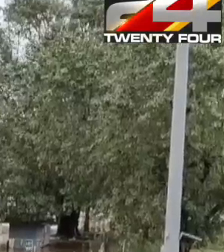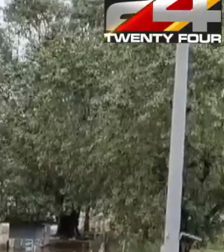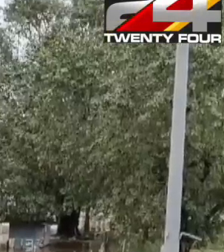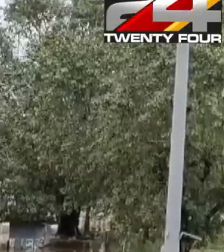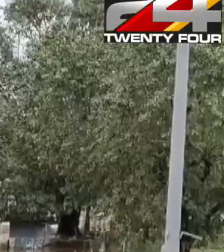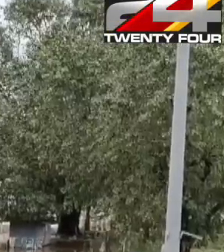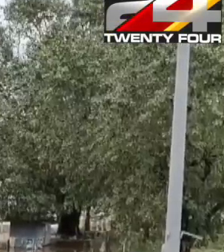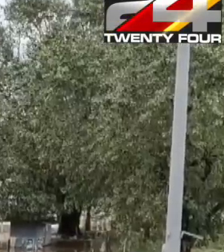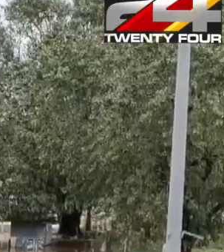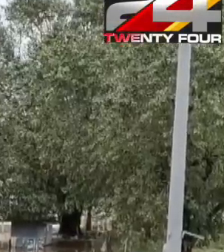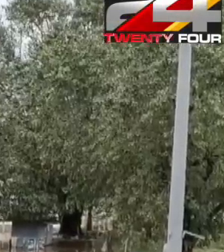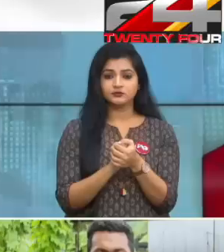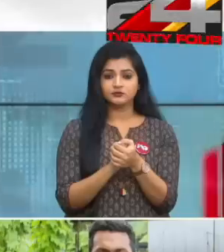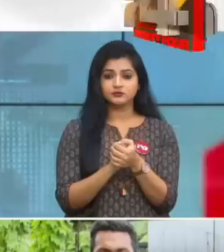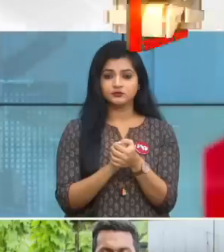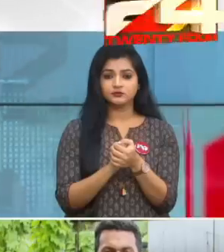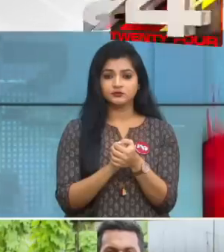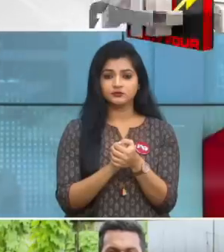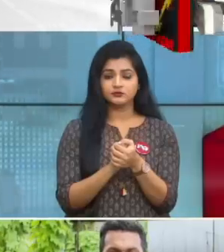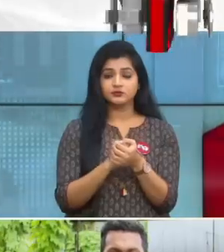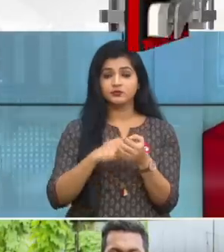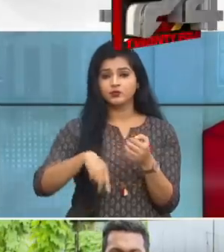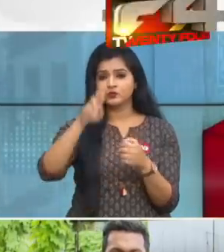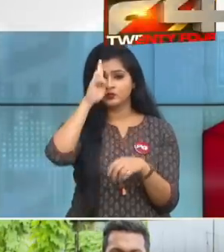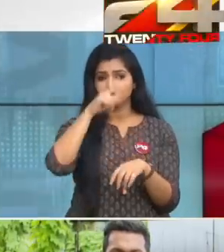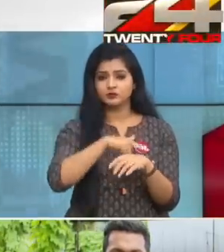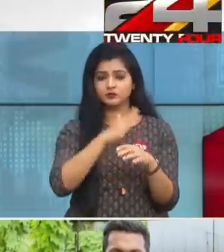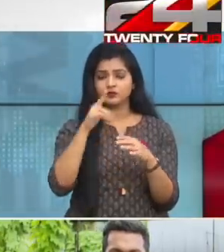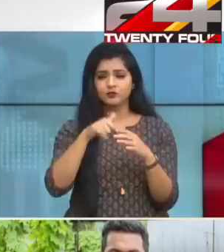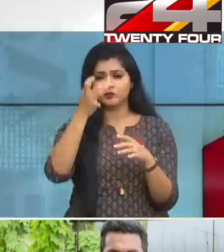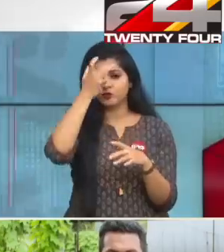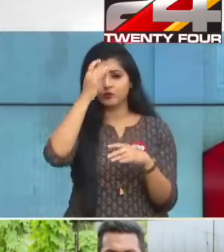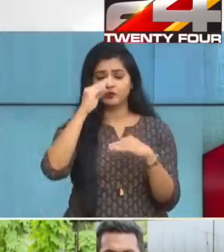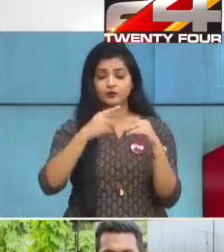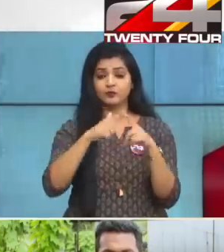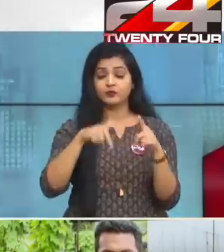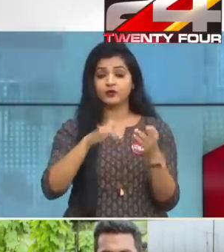അശ്വിൻ. റിജിത്ത്, ഇന്ന് ഉച്ചവരെ വലിയ പ്രശ്നങ്ങൾ ഉണ്ടായിരുന്നില്ല. അതിനുശേഷം വൃഷ്ടിപ്രദേശത്ത് മഴ